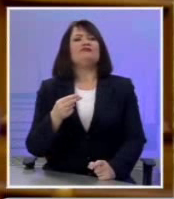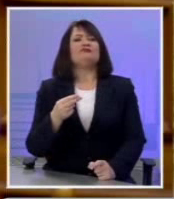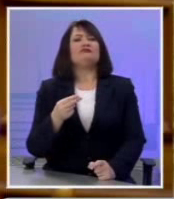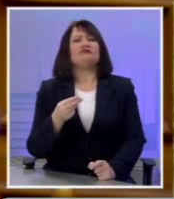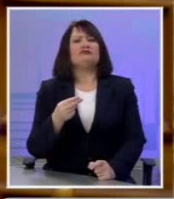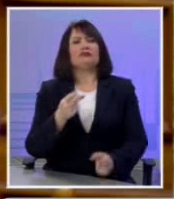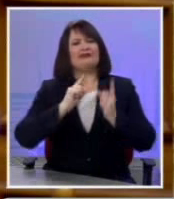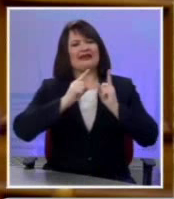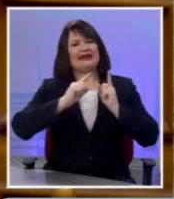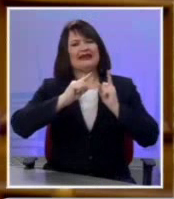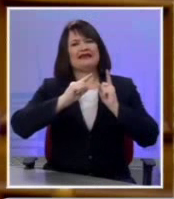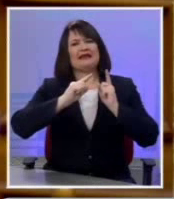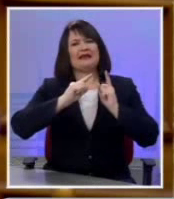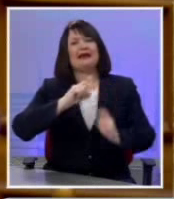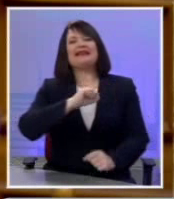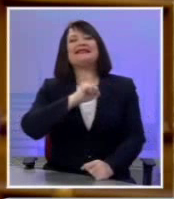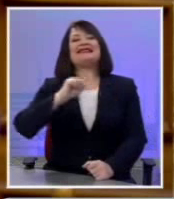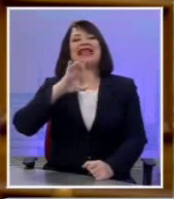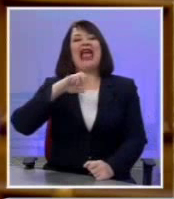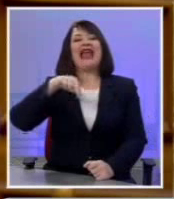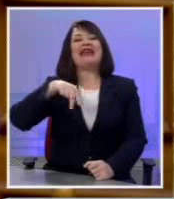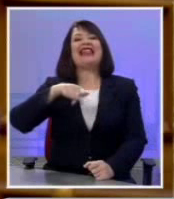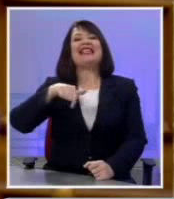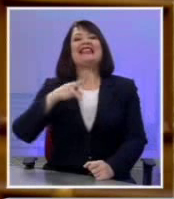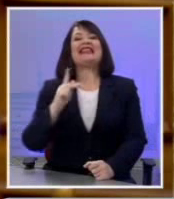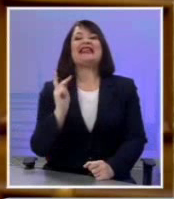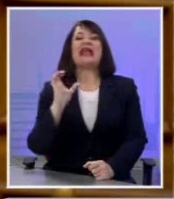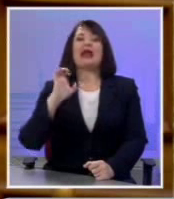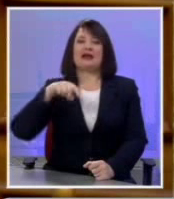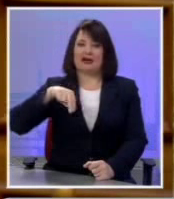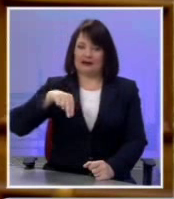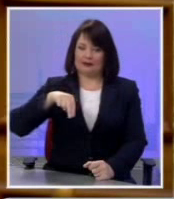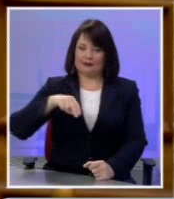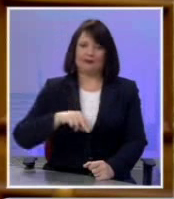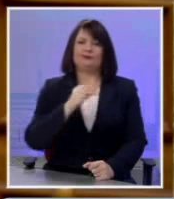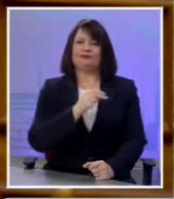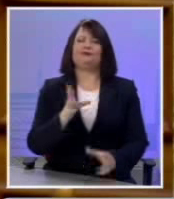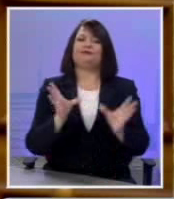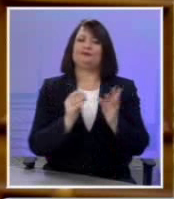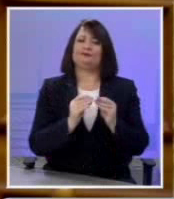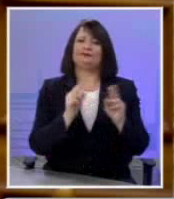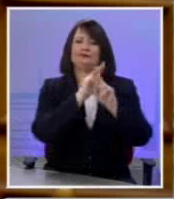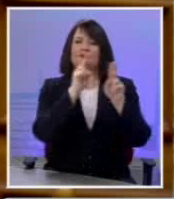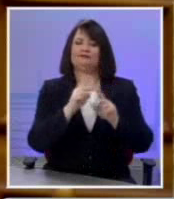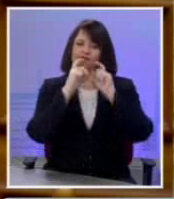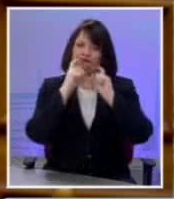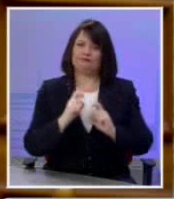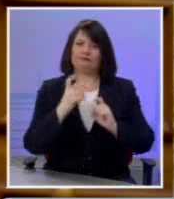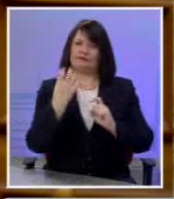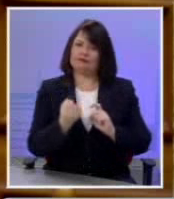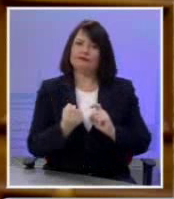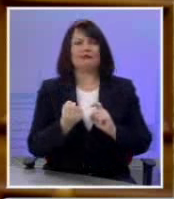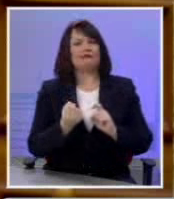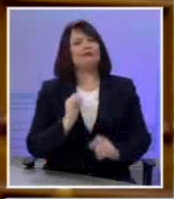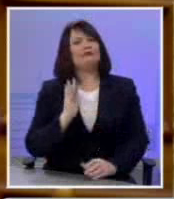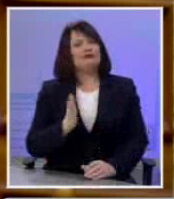την συνθήκη Σέγγεν και σε ό,τι όμως αφορά την διεθνή μας υποχρέωση για να μπορέσουμε